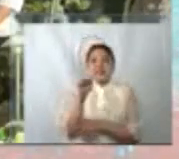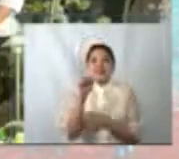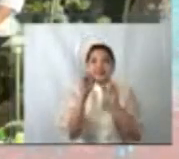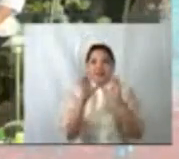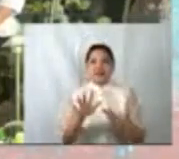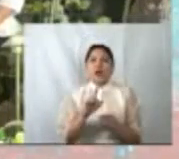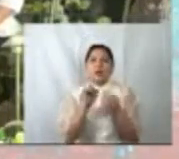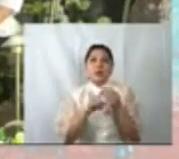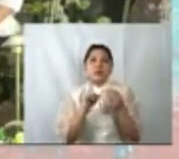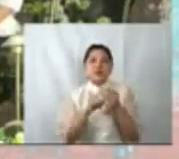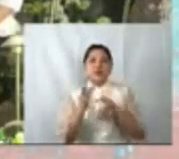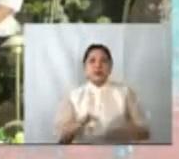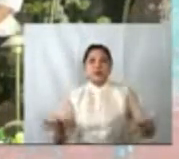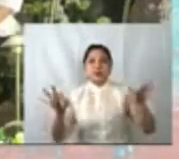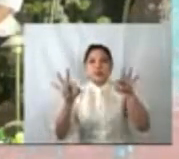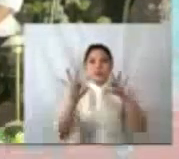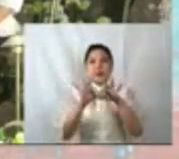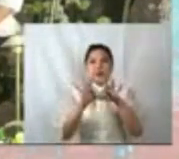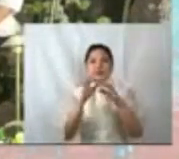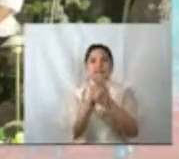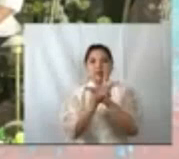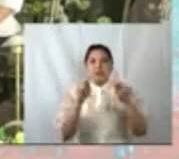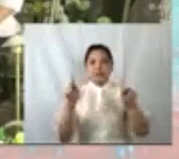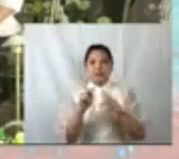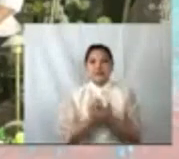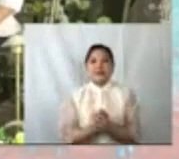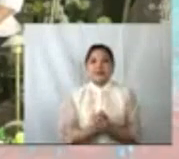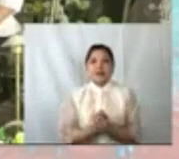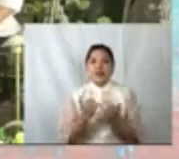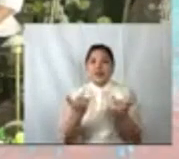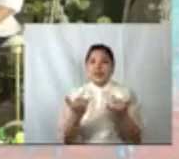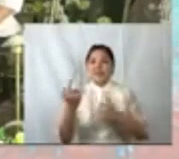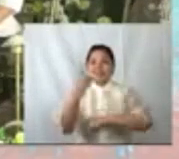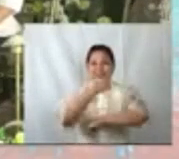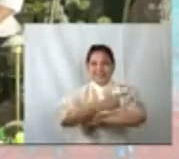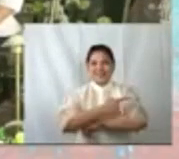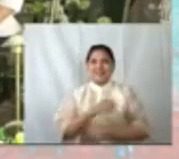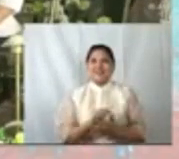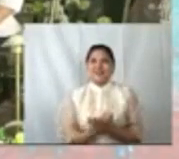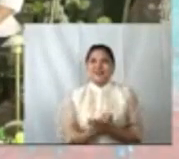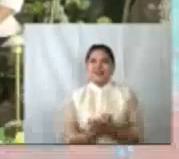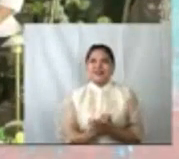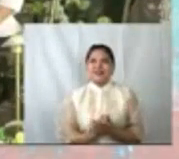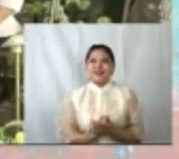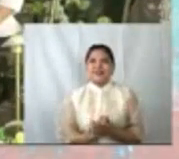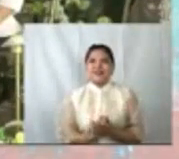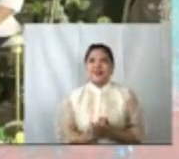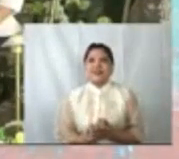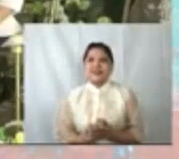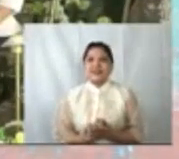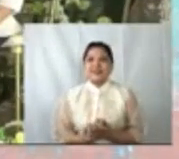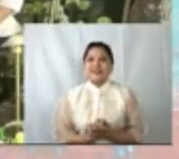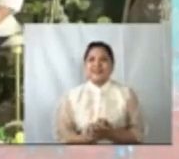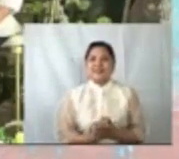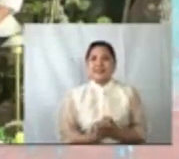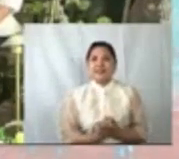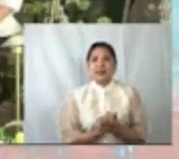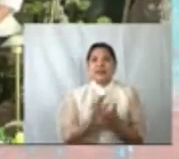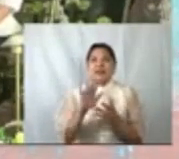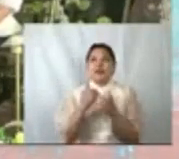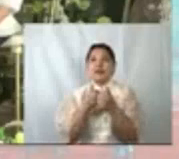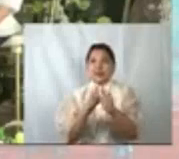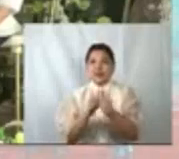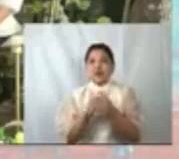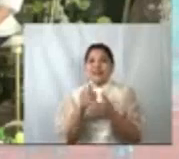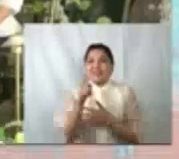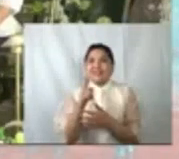kakalagahan ng kalayaan at araw na ito. Diba? So, yun po. Gayahin po natin si Yusek Tony Umali.